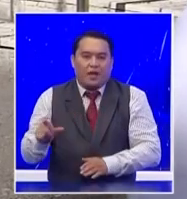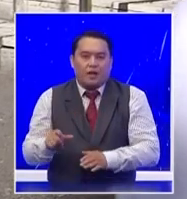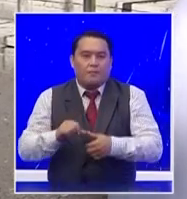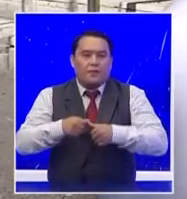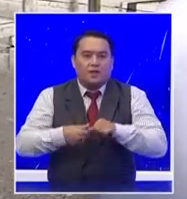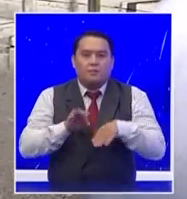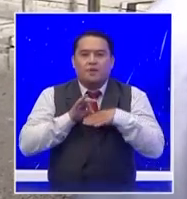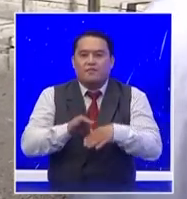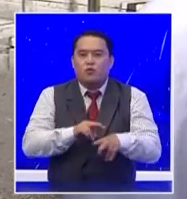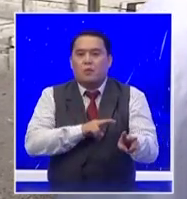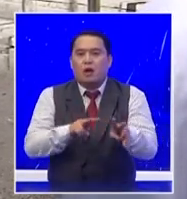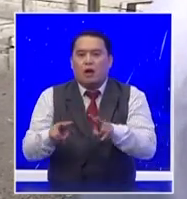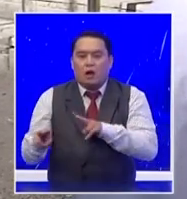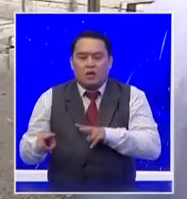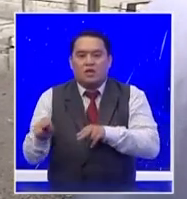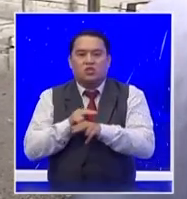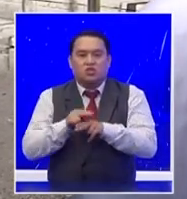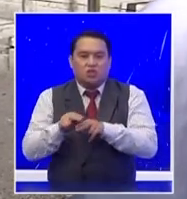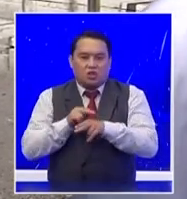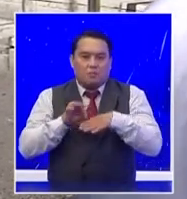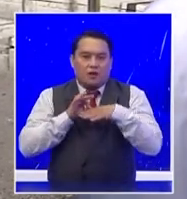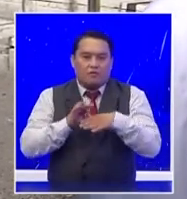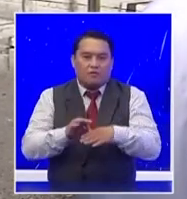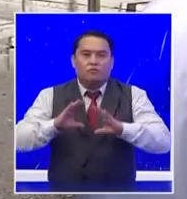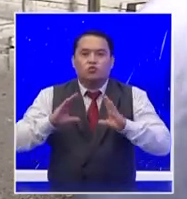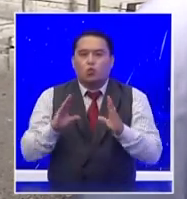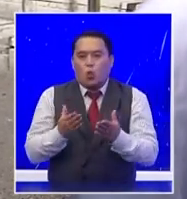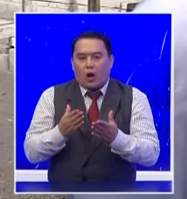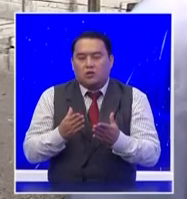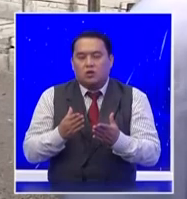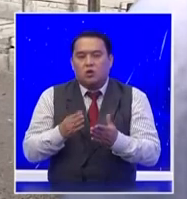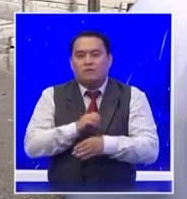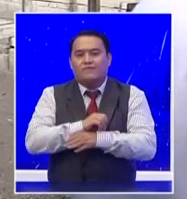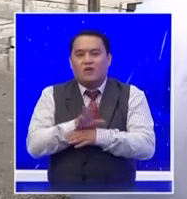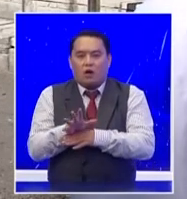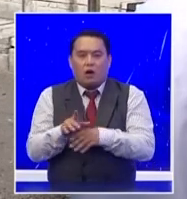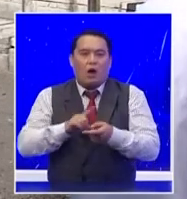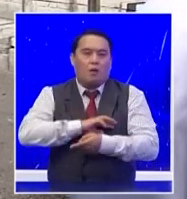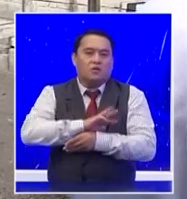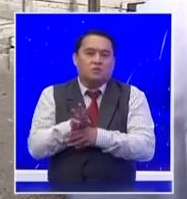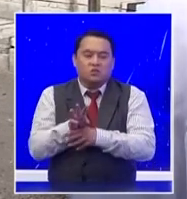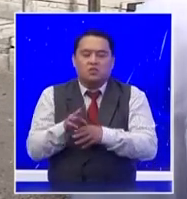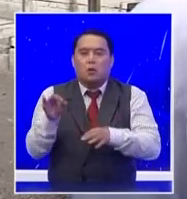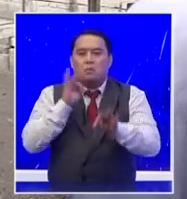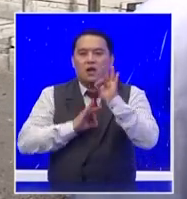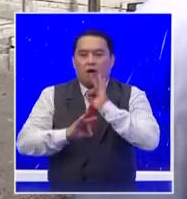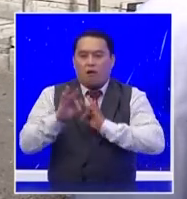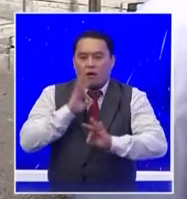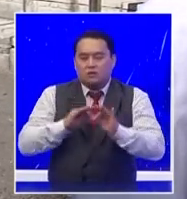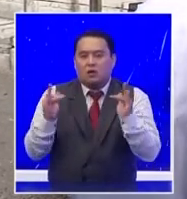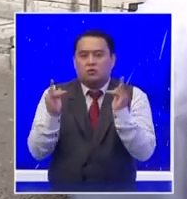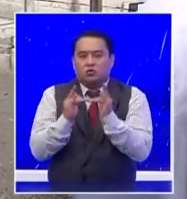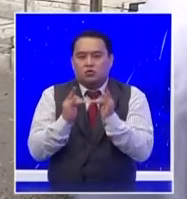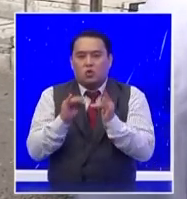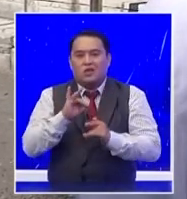Постоянно проводим обследование и не прерываем лечение. В целом эпидемиологическая ситуация по коронавирусу, обеспеченность лекарственными препаратами и койко-местами